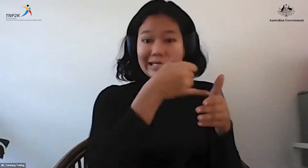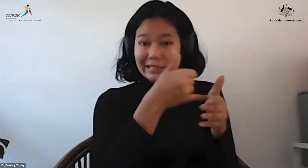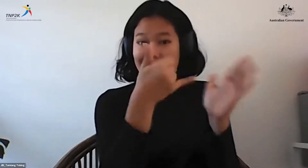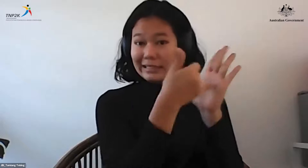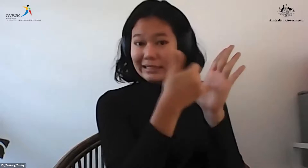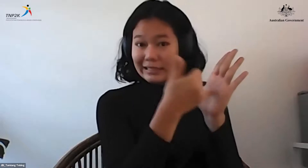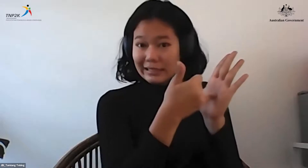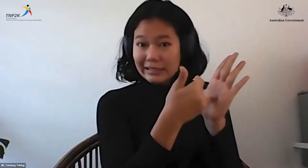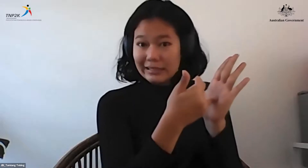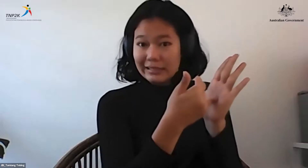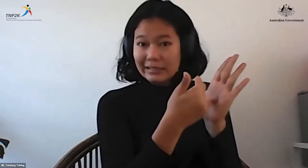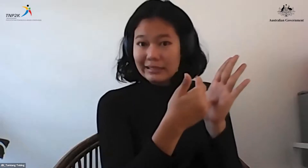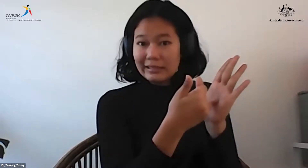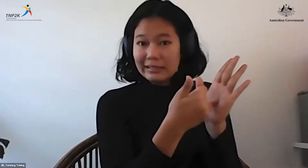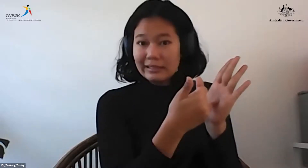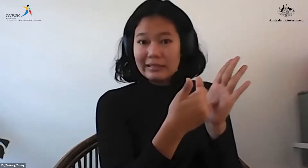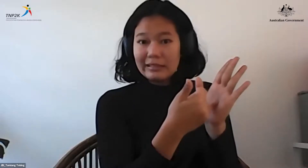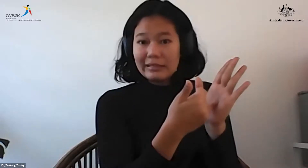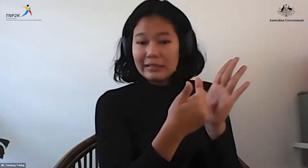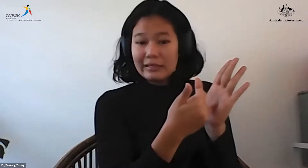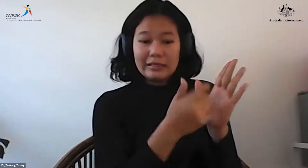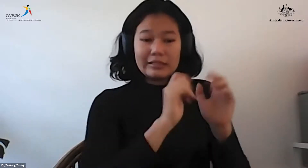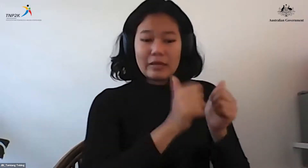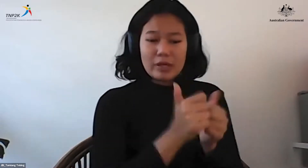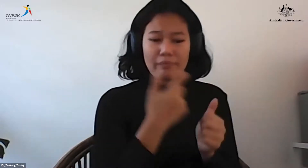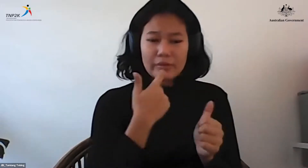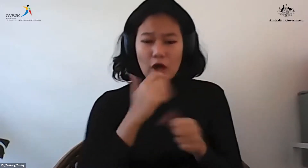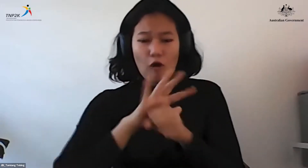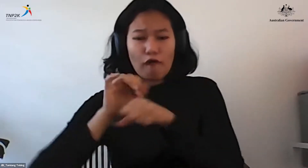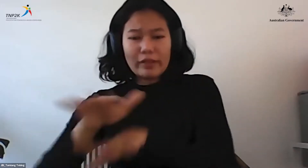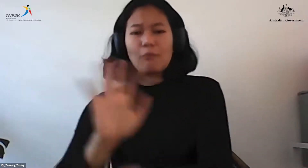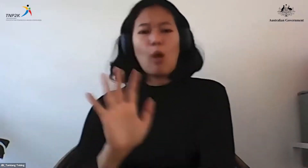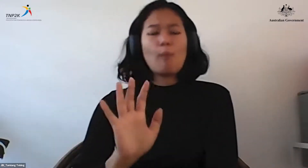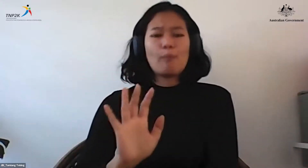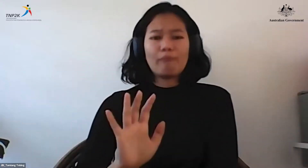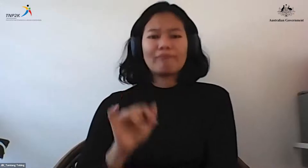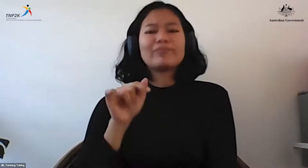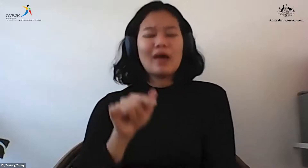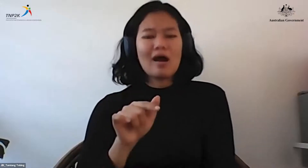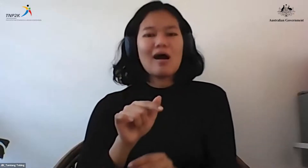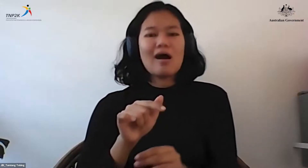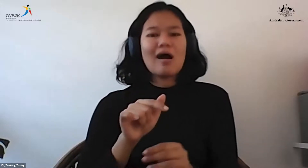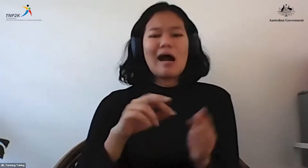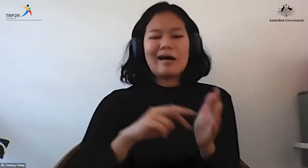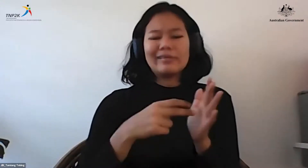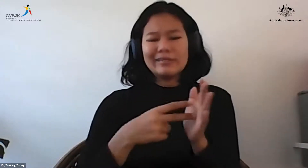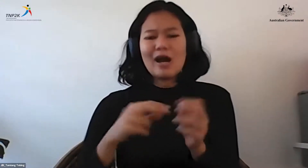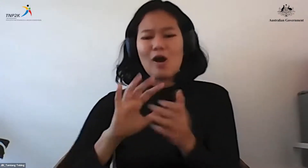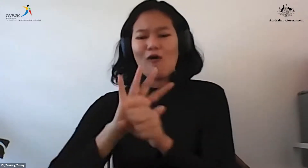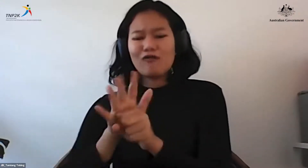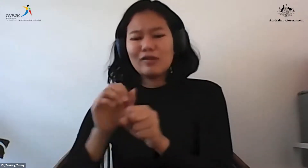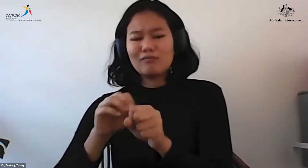tidak ada dari satupun dari kita yang kemudian mengantisipasi COVID, ya, sehingga memang kemudian tidak memasukkan dimensi COVID di